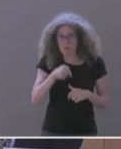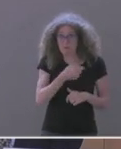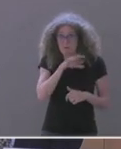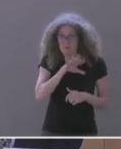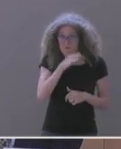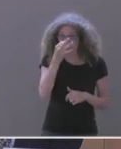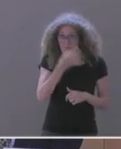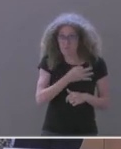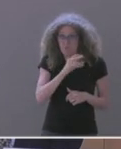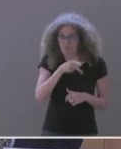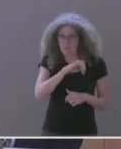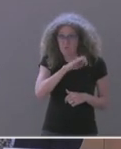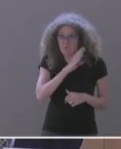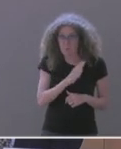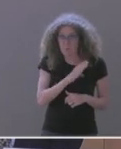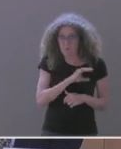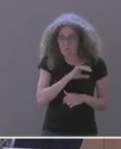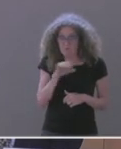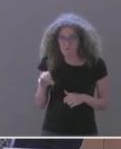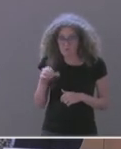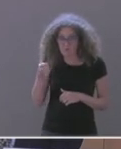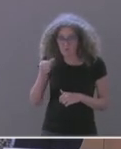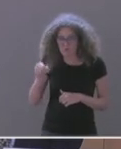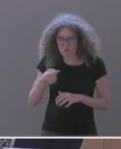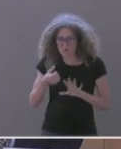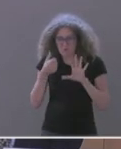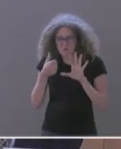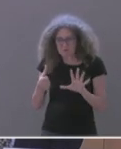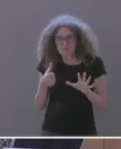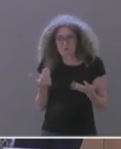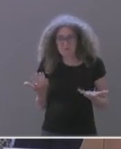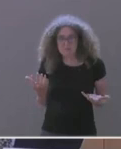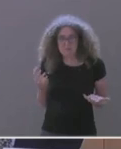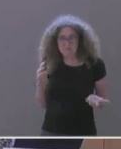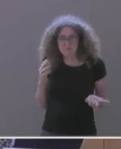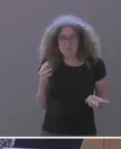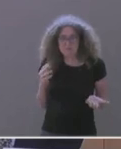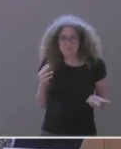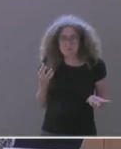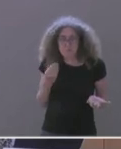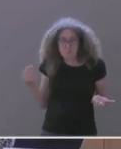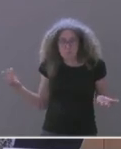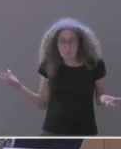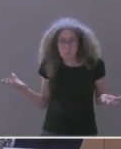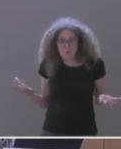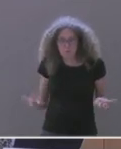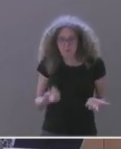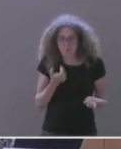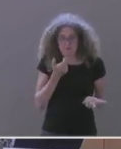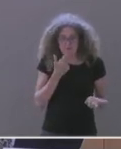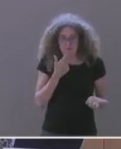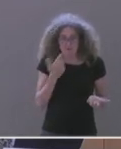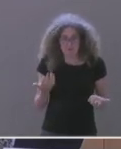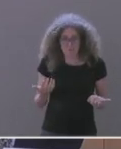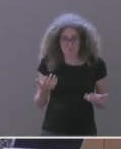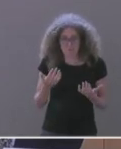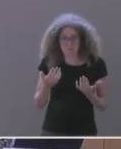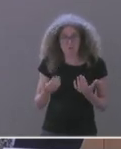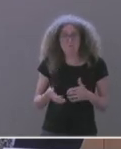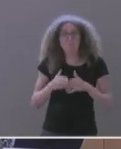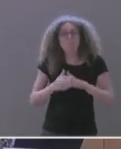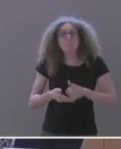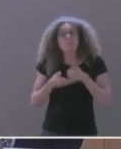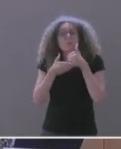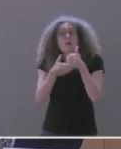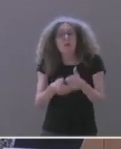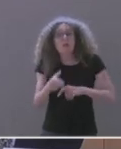PIB à 1,6%. Mais c'est considérable. Et ça signifie qu'autant du côté de l'aide aux locataires avec les